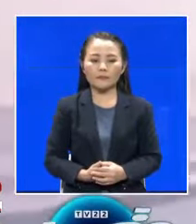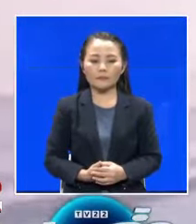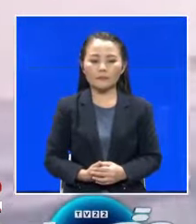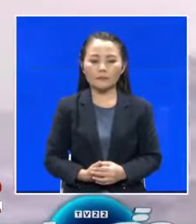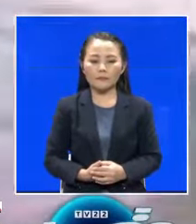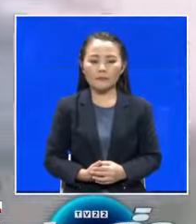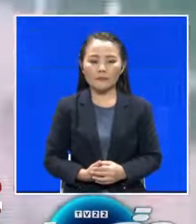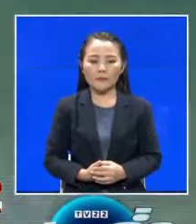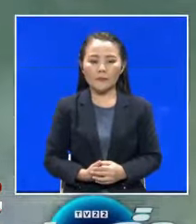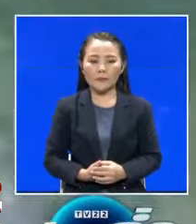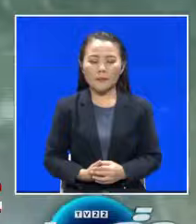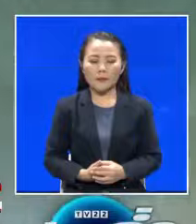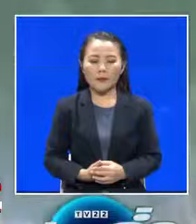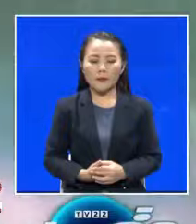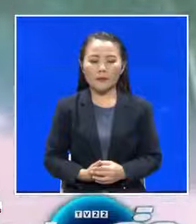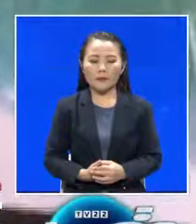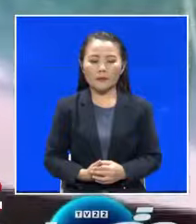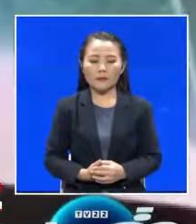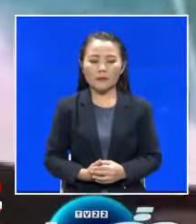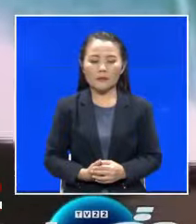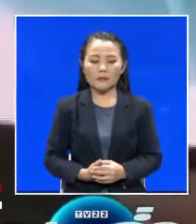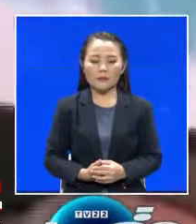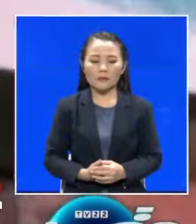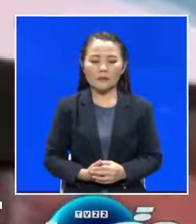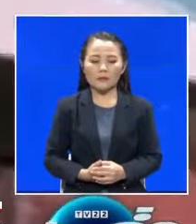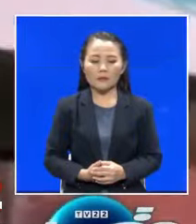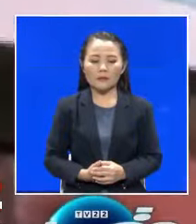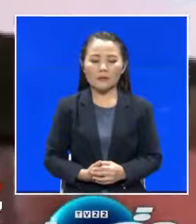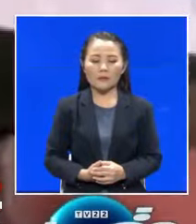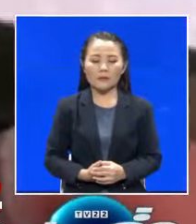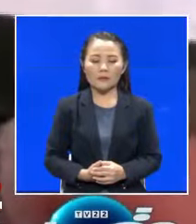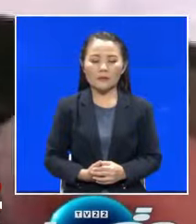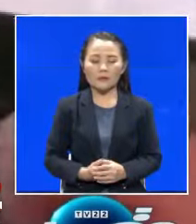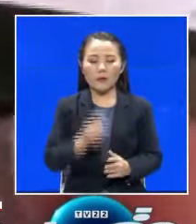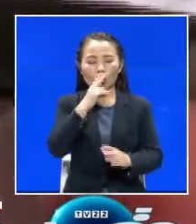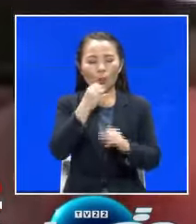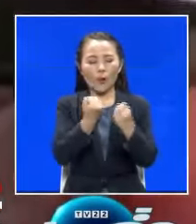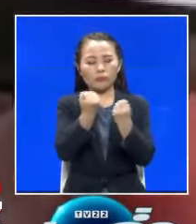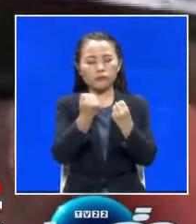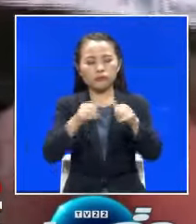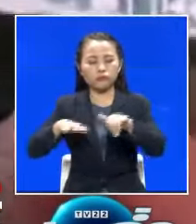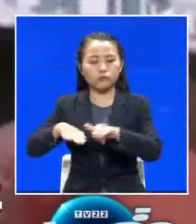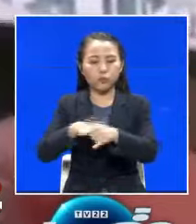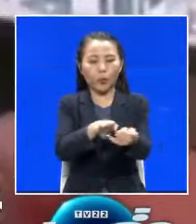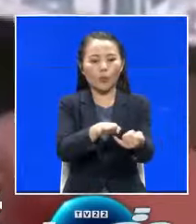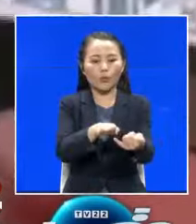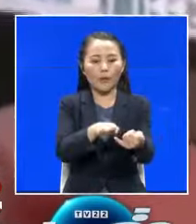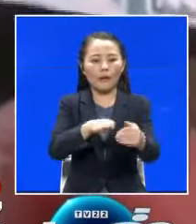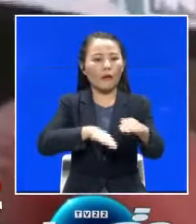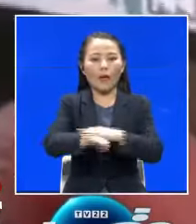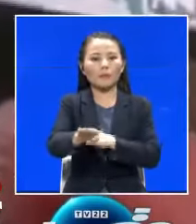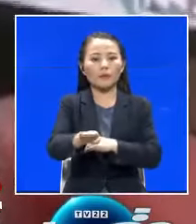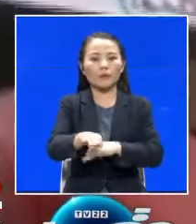นี่ไงนี่ไงตุ่มเลยโอ้นี่ไงแล้วก็นี่ไงขับไปเลยเนี่ยไม่ได้จอดเนี่ย จอดไว้ล่ะ